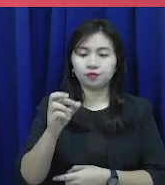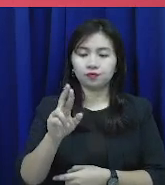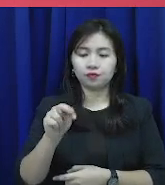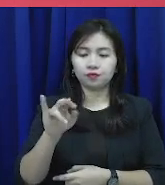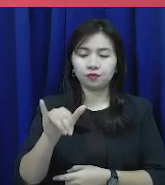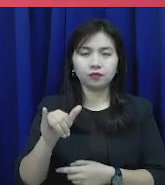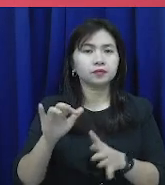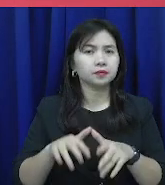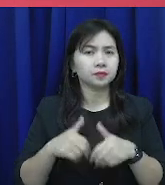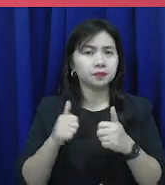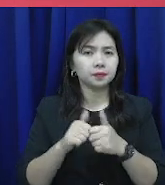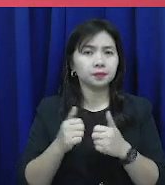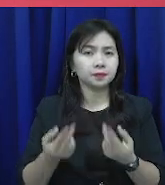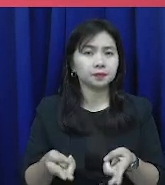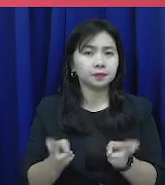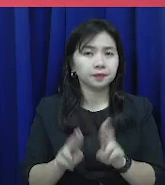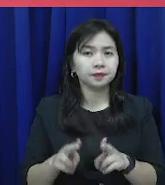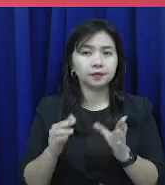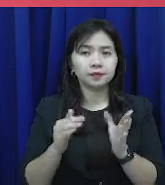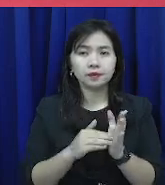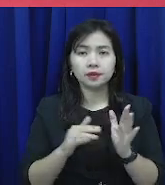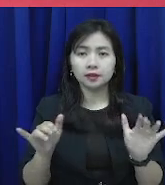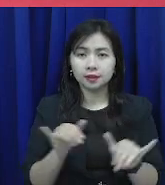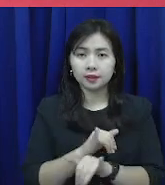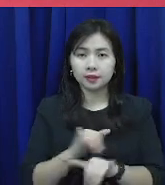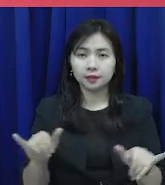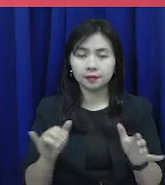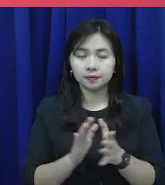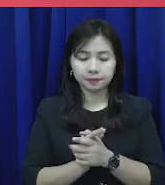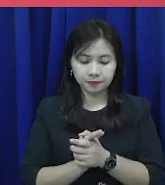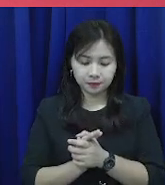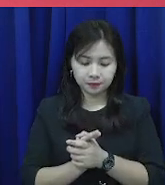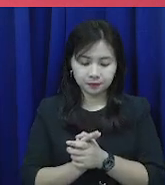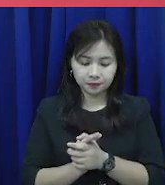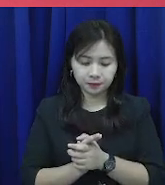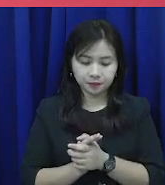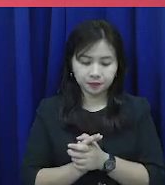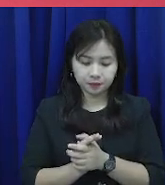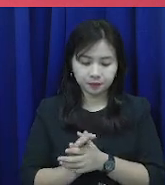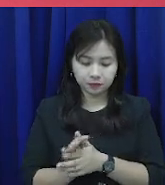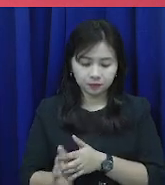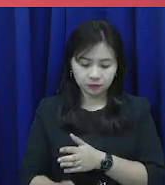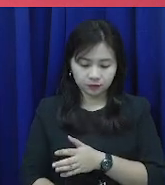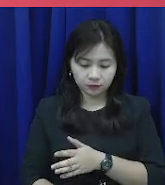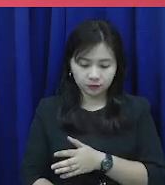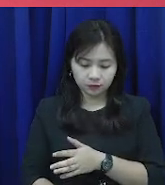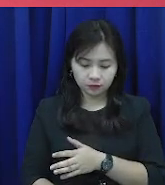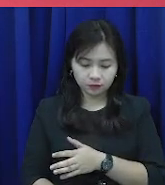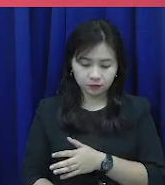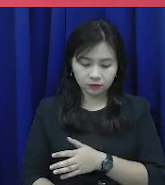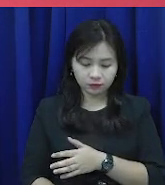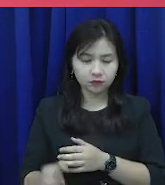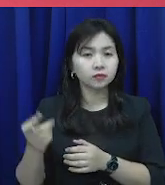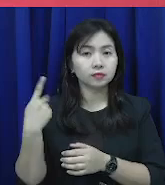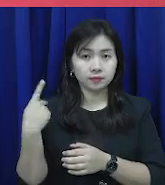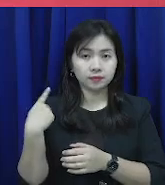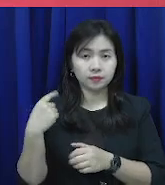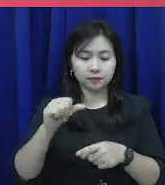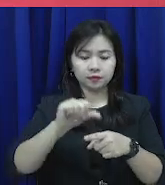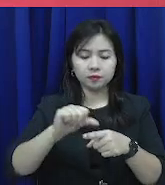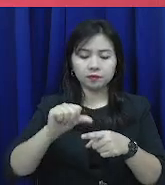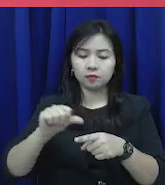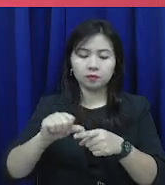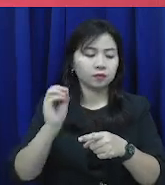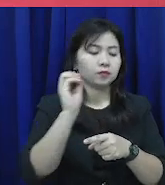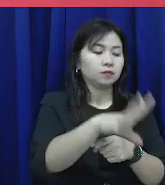kapatid na tayo naman po yung kung saan napupunta y si diyan tutubo naman mag mag grow